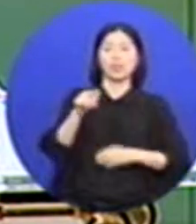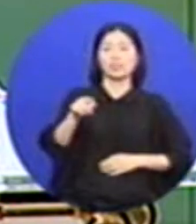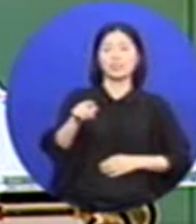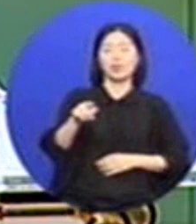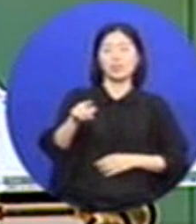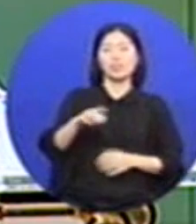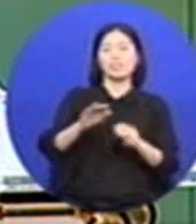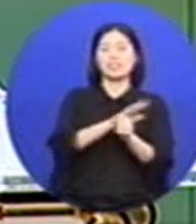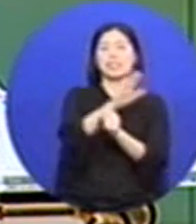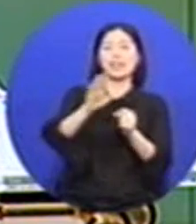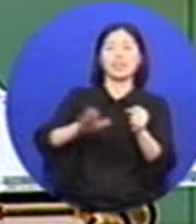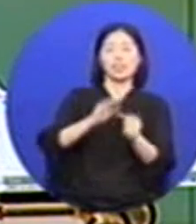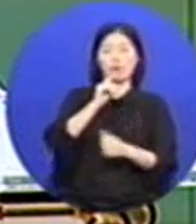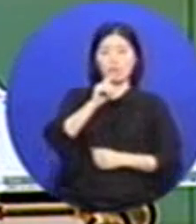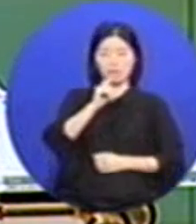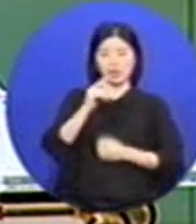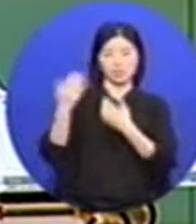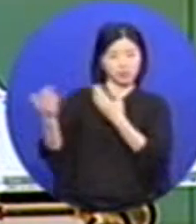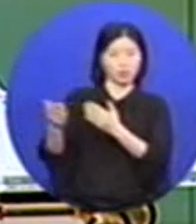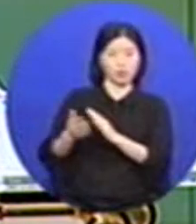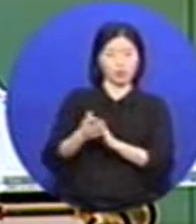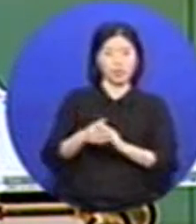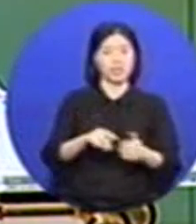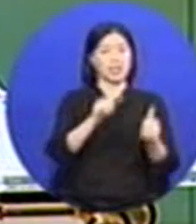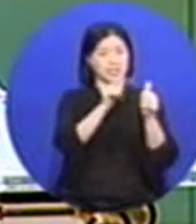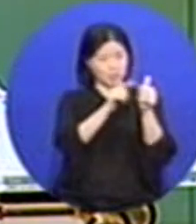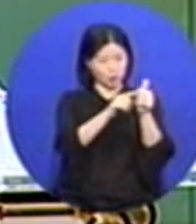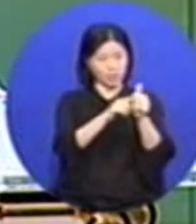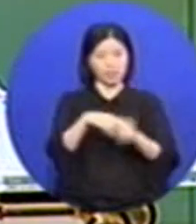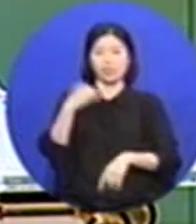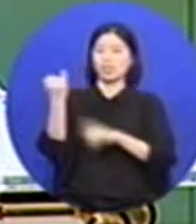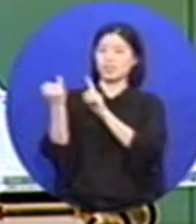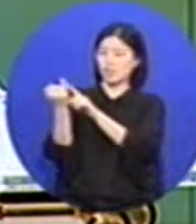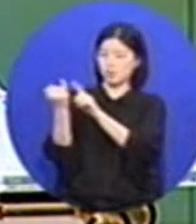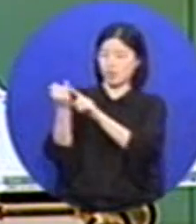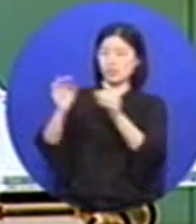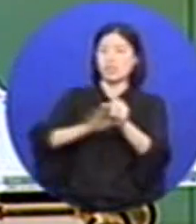생각해요 내가 이여자를 이 남자를 사랑한다고